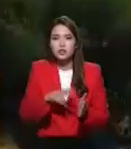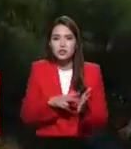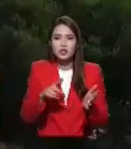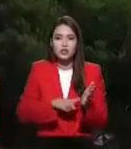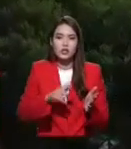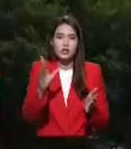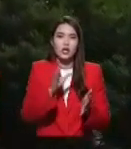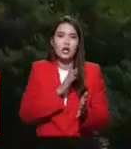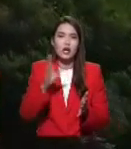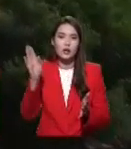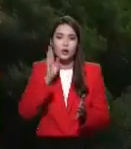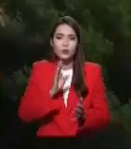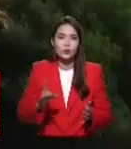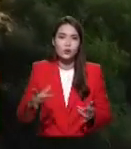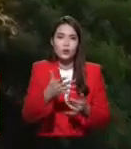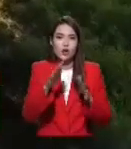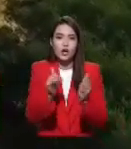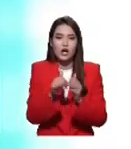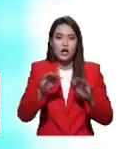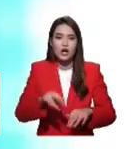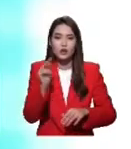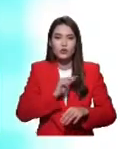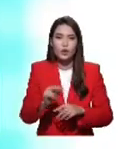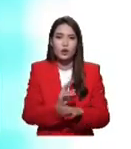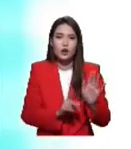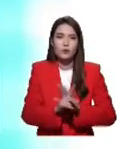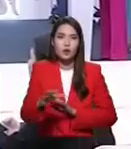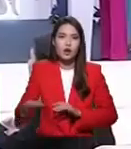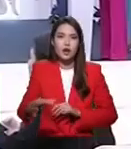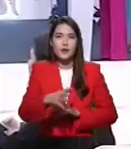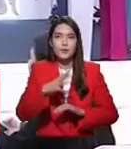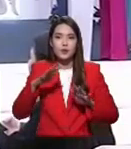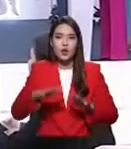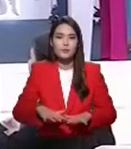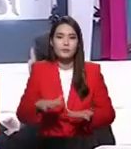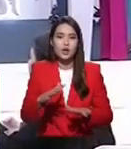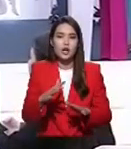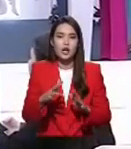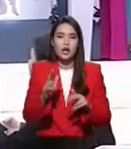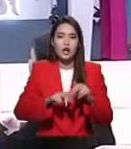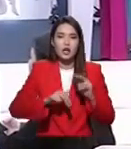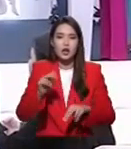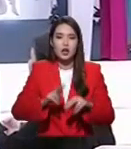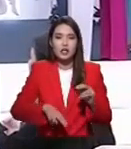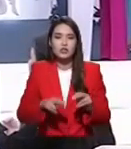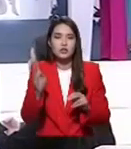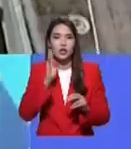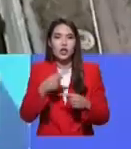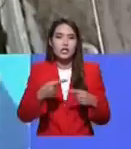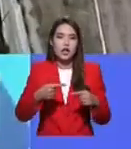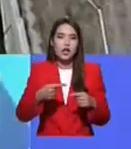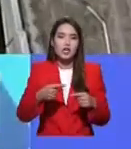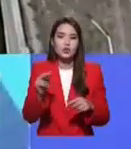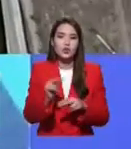су қоймасы салынбақ. Биыл үшеуінің құрылысы басталды. Облыстың трансшекаралық су пайдалануға тәуелділігін төмендету